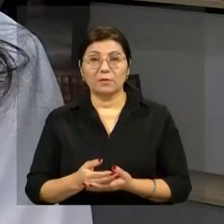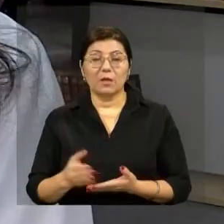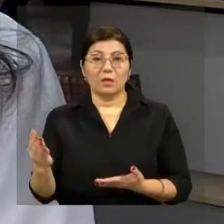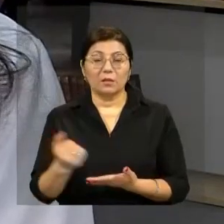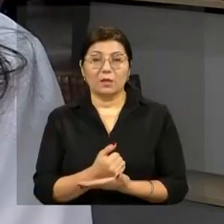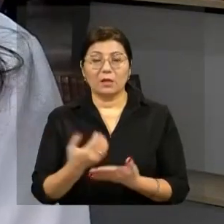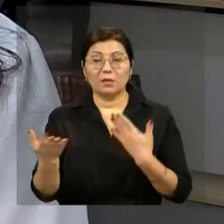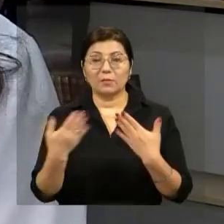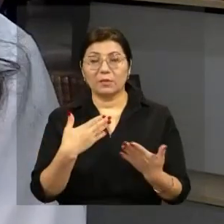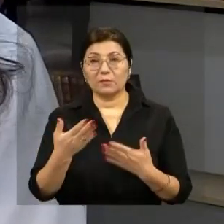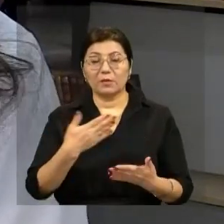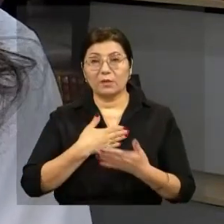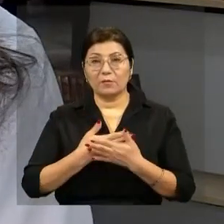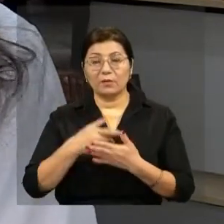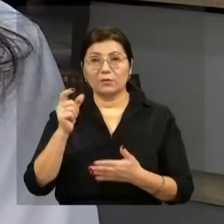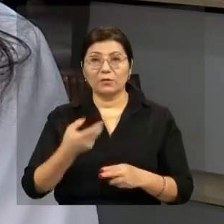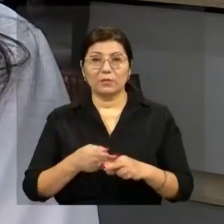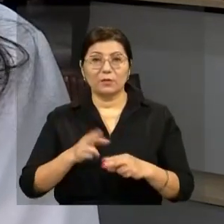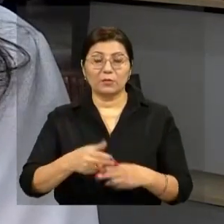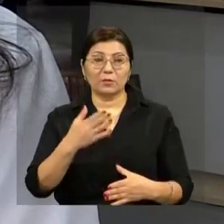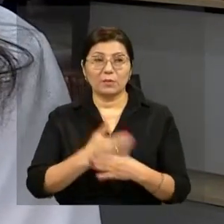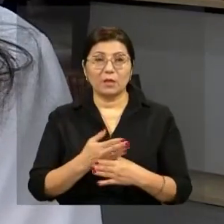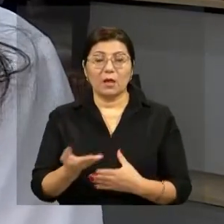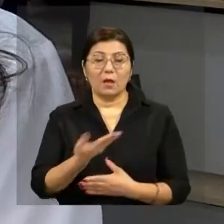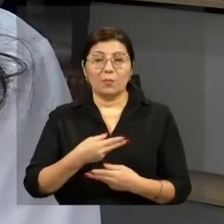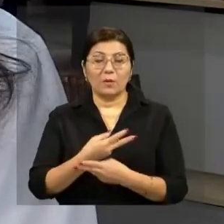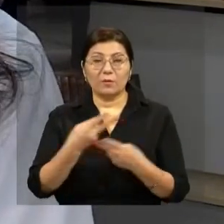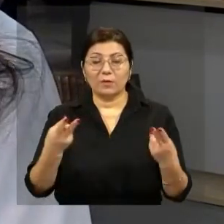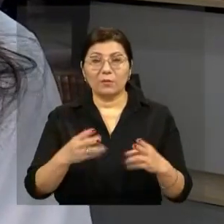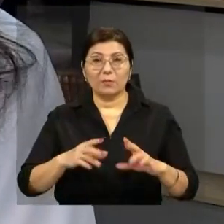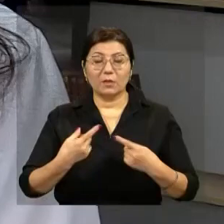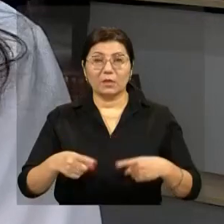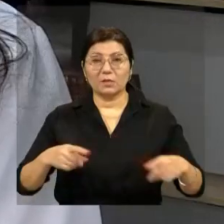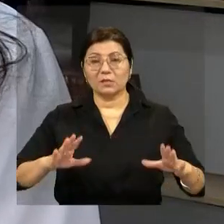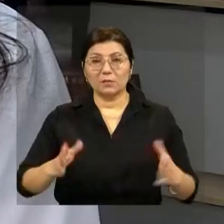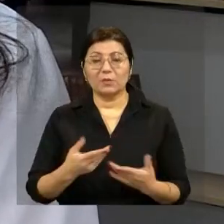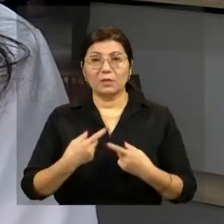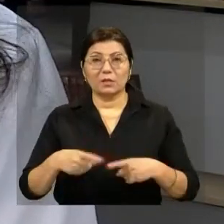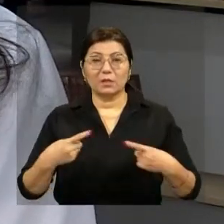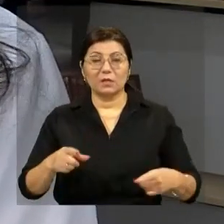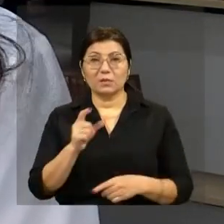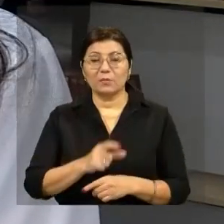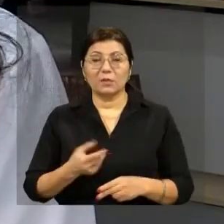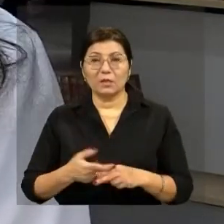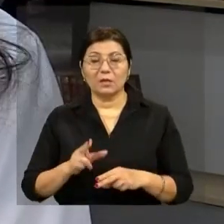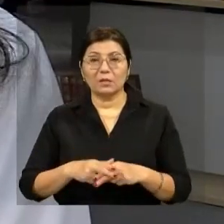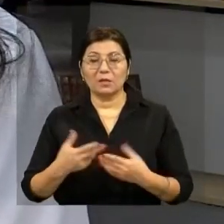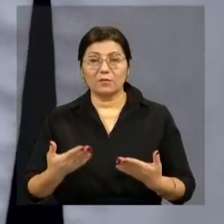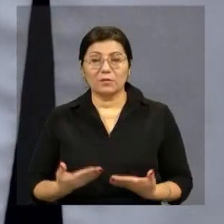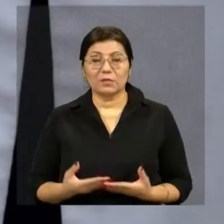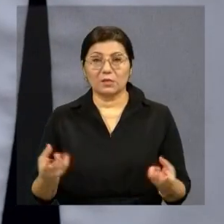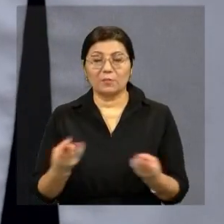И волонтерство этим тоже помогает, потому что мы видим разные ситуации, разных людей, и это в жизни нам обязательно